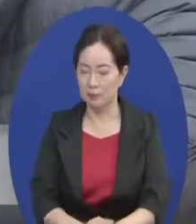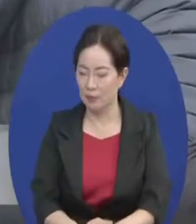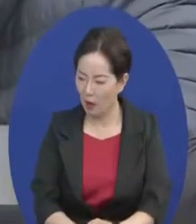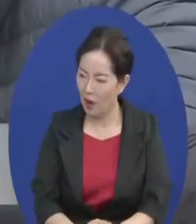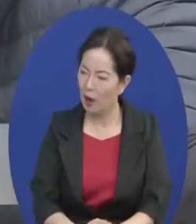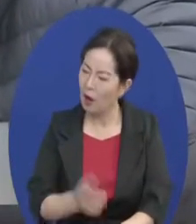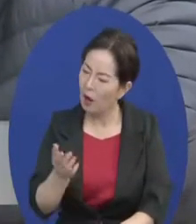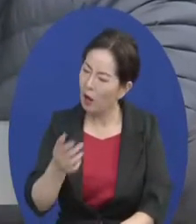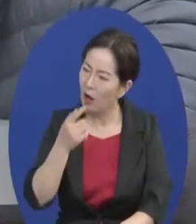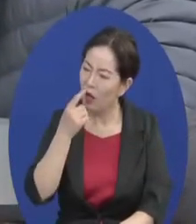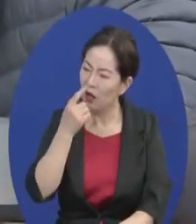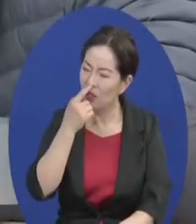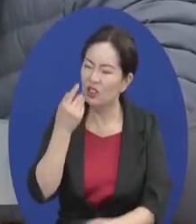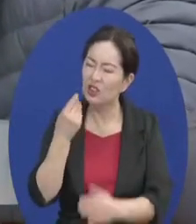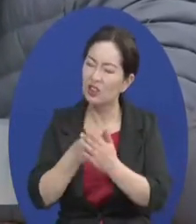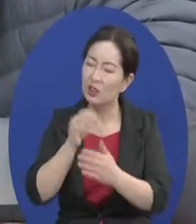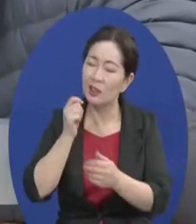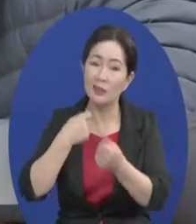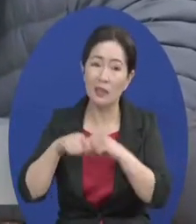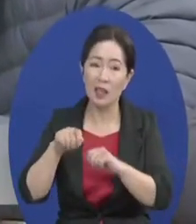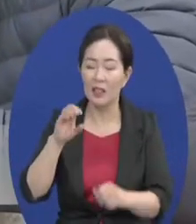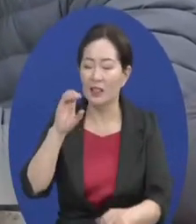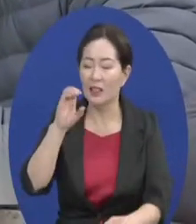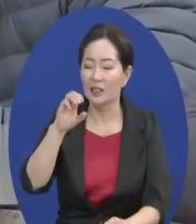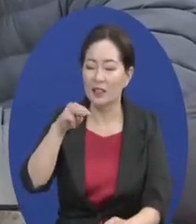одоо ажлаа урд төршүүлж юм уу хой төршүүлж юм уу